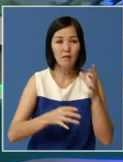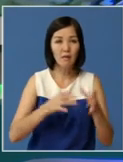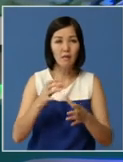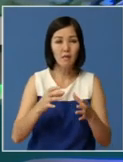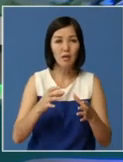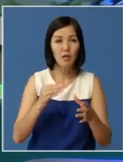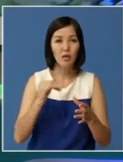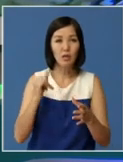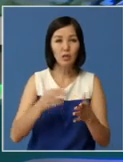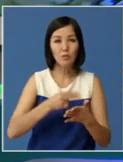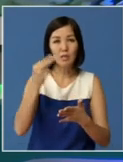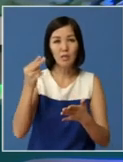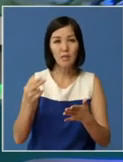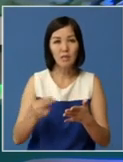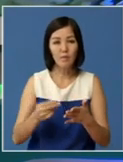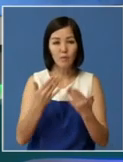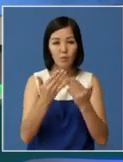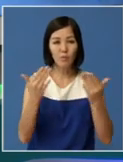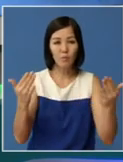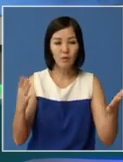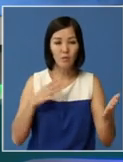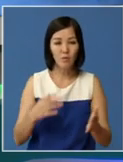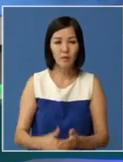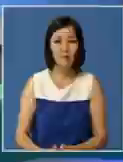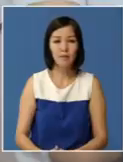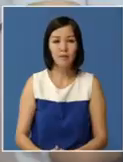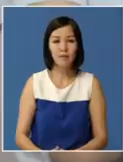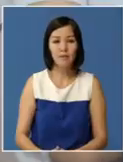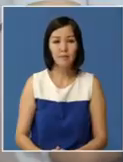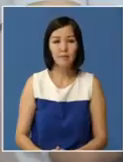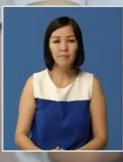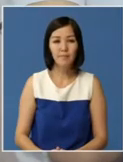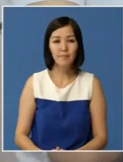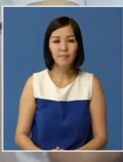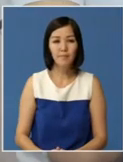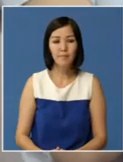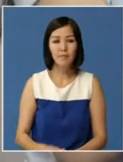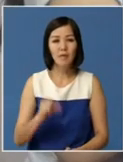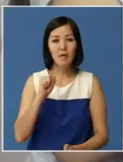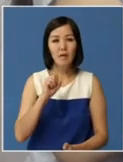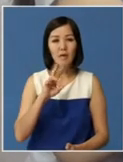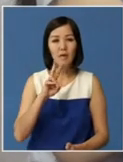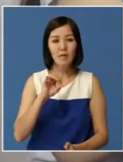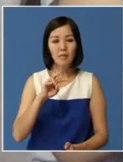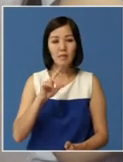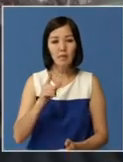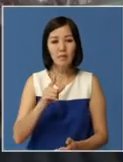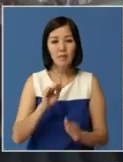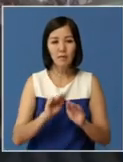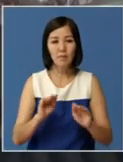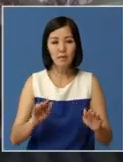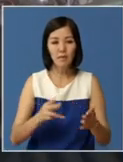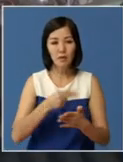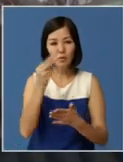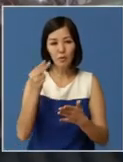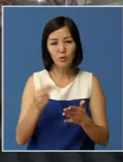қылғалам шеберлерінің туындысы көрме төріне қойылған. Әнел Айдарқызы 2 жылдан бері балалар сурет үйірмесіне қатысып